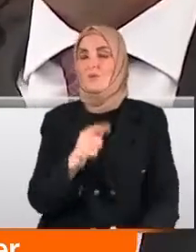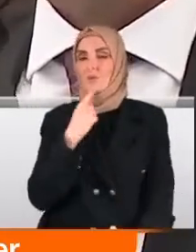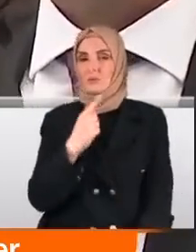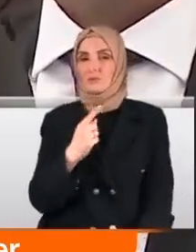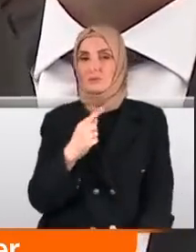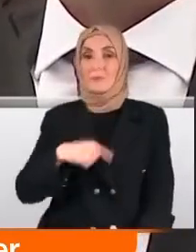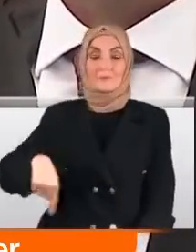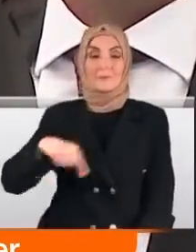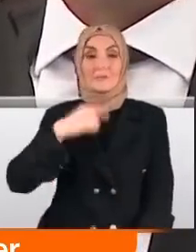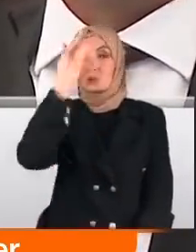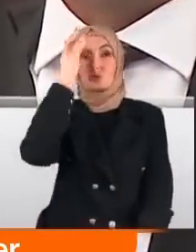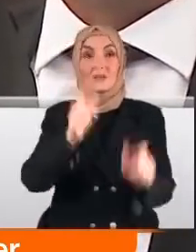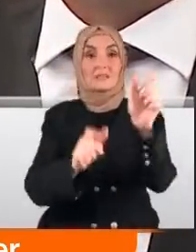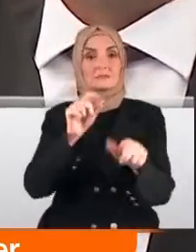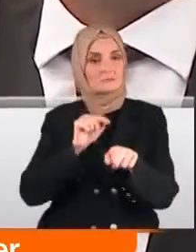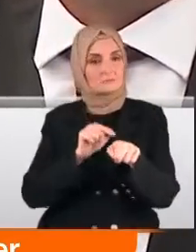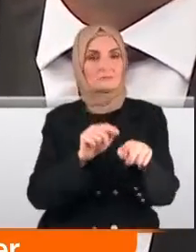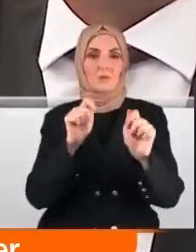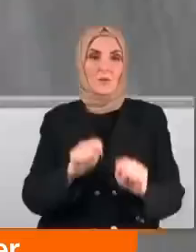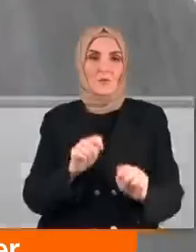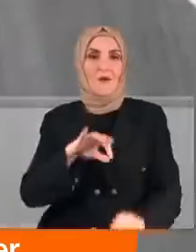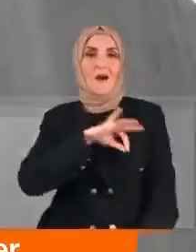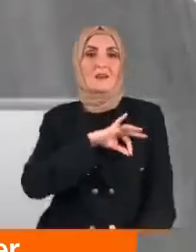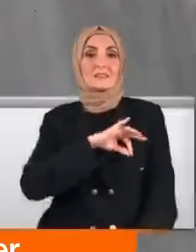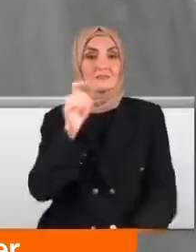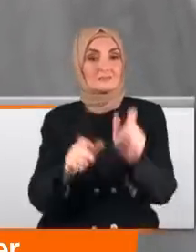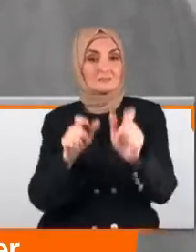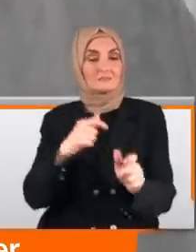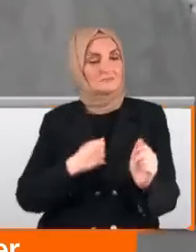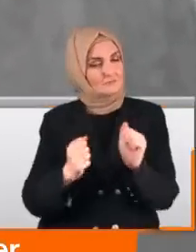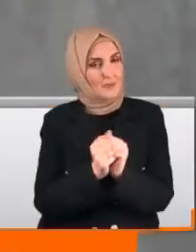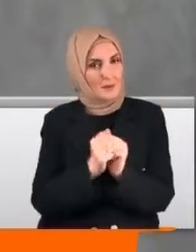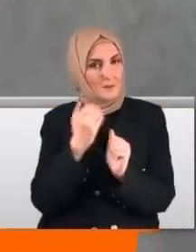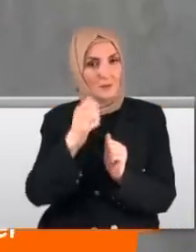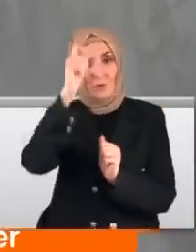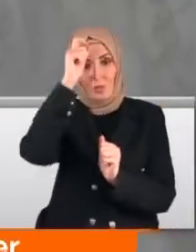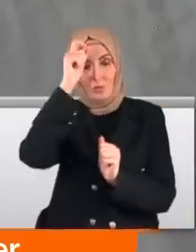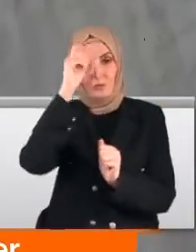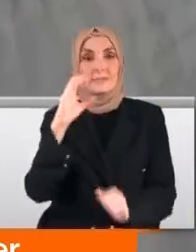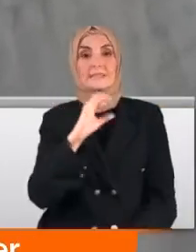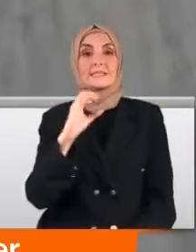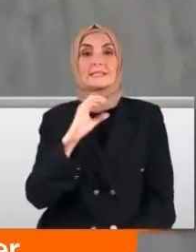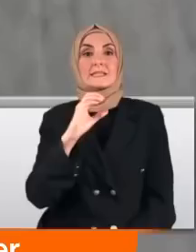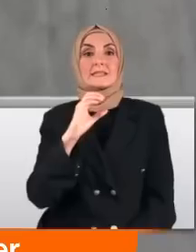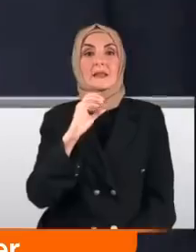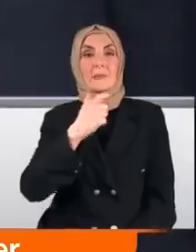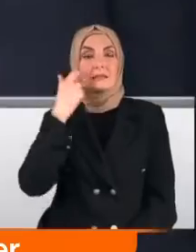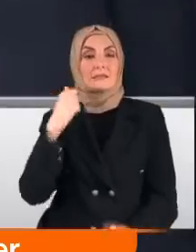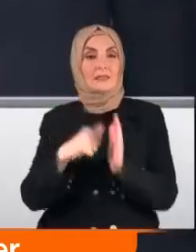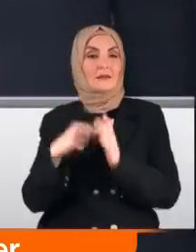şehitlerimizin izindeyiz, gazilerimizin yanındayız. Türk İslam medeniyetinin ve Türkiye'nin yıkılmaz